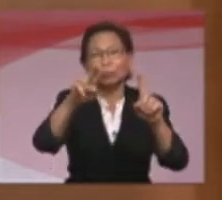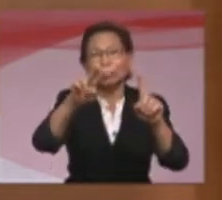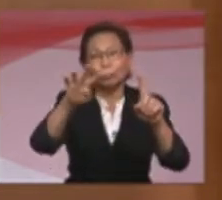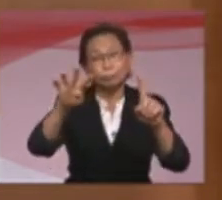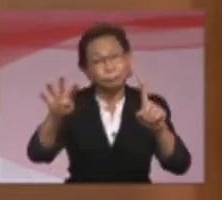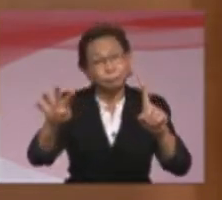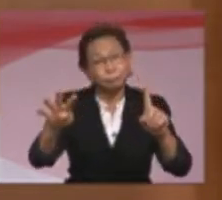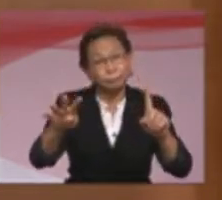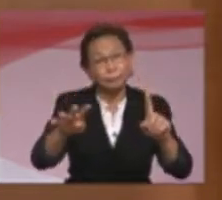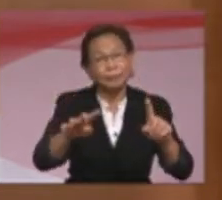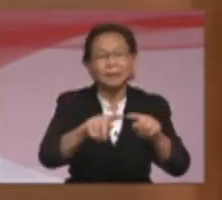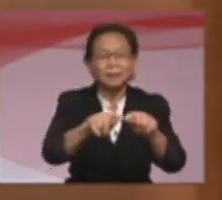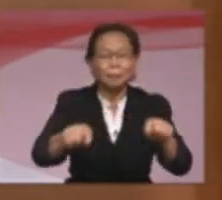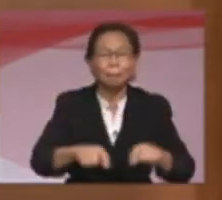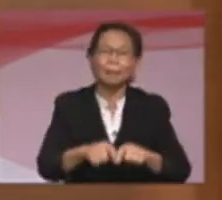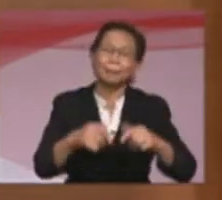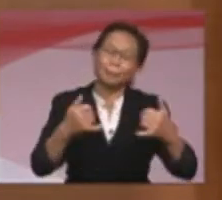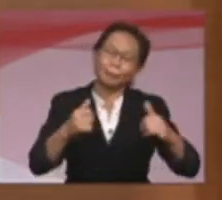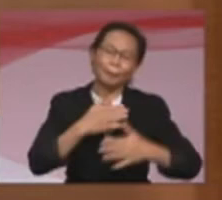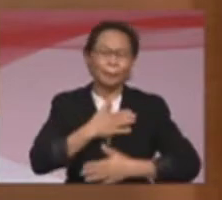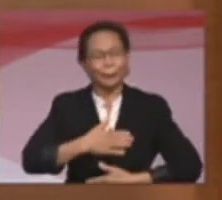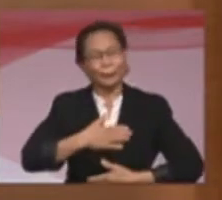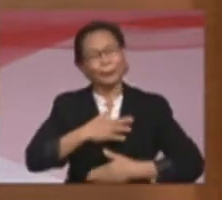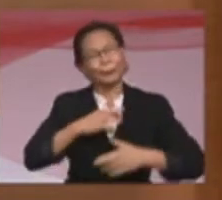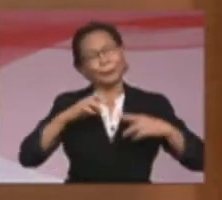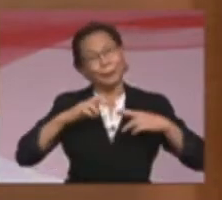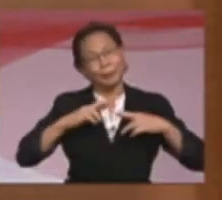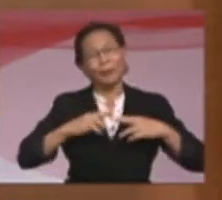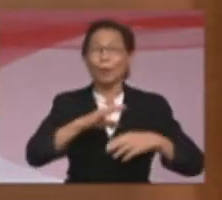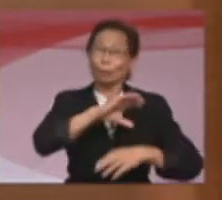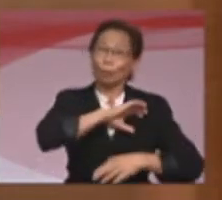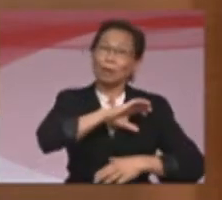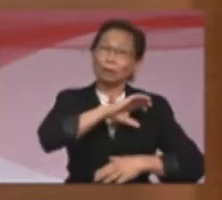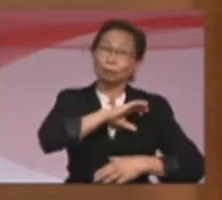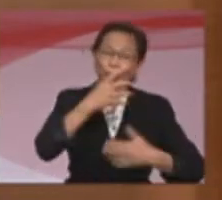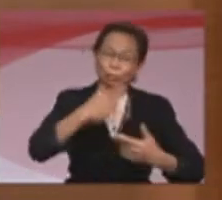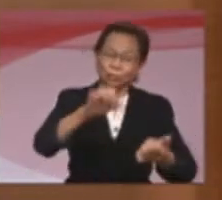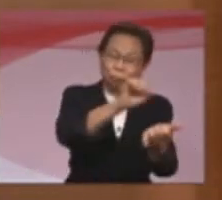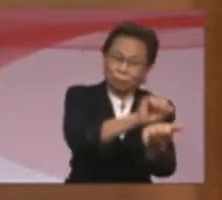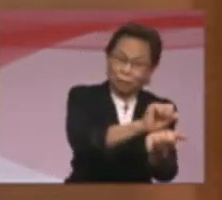1,624 tempat riadah. PDRM telah menahan